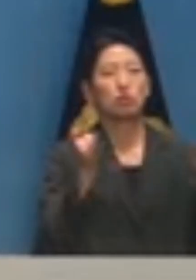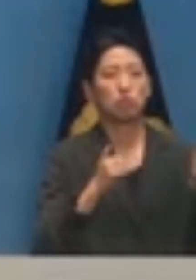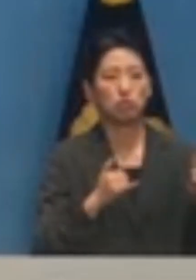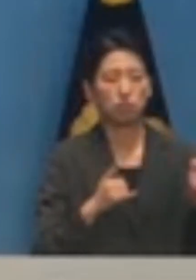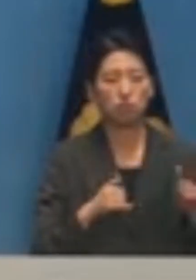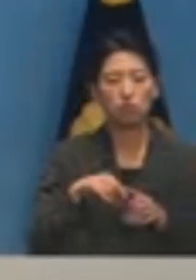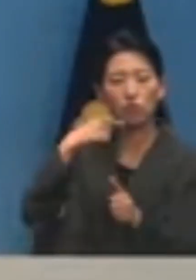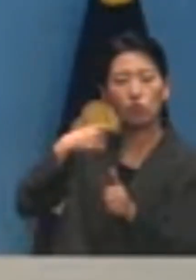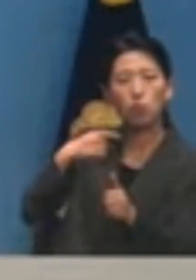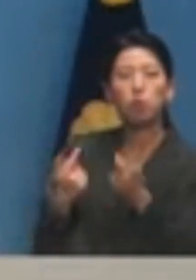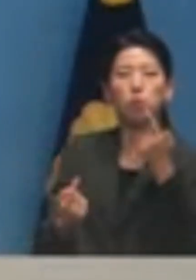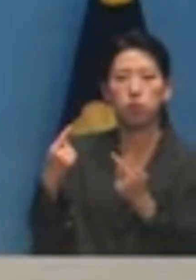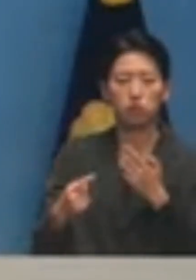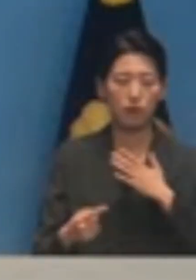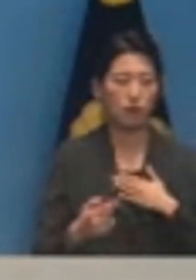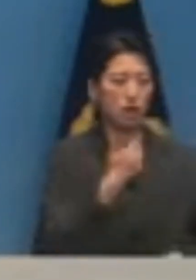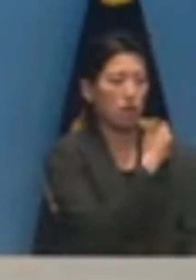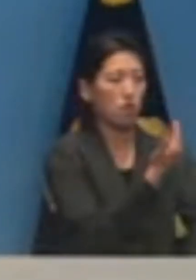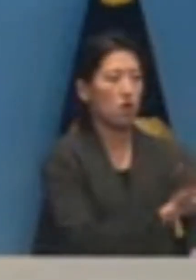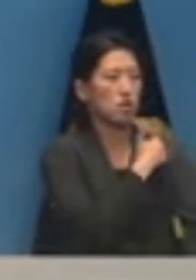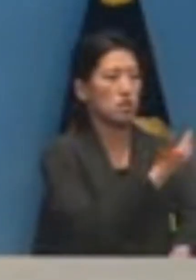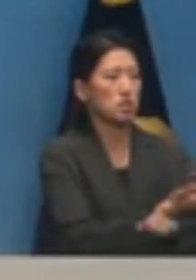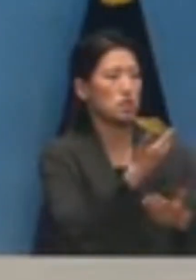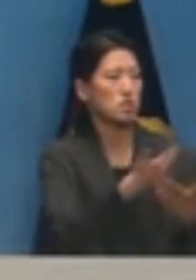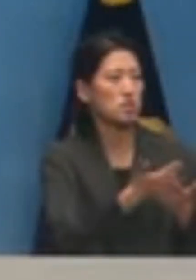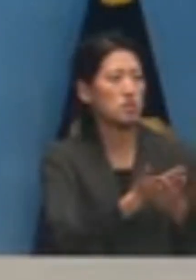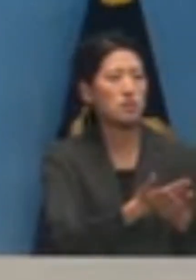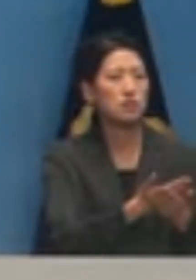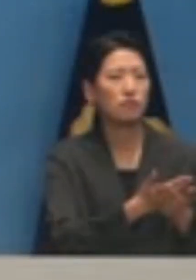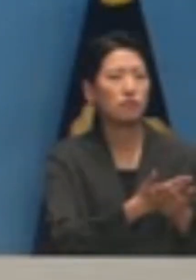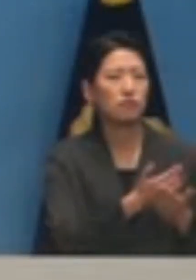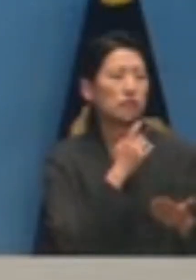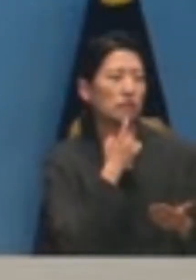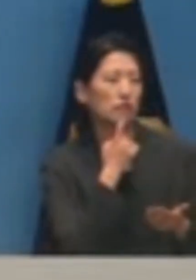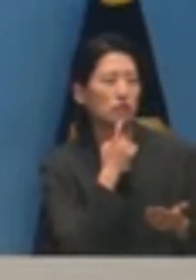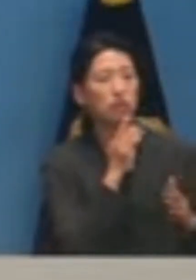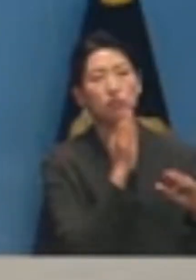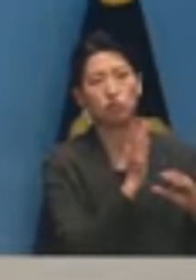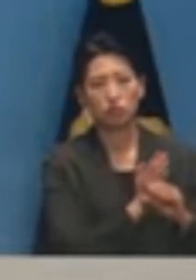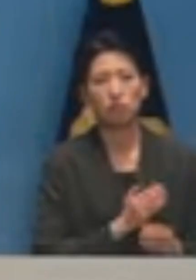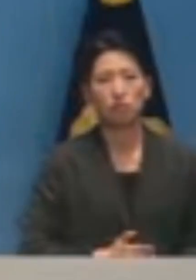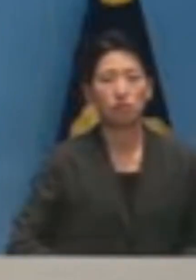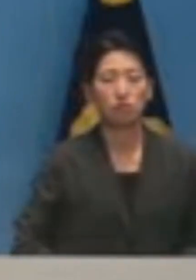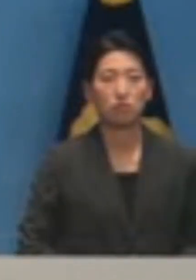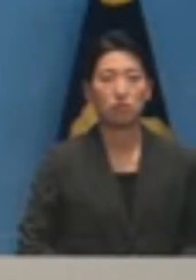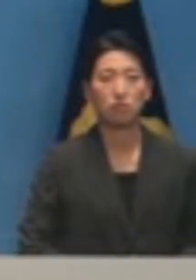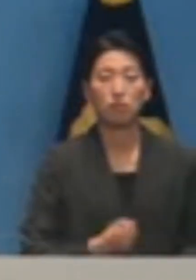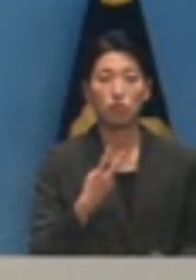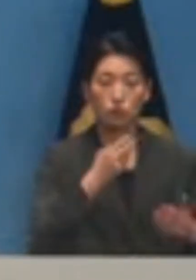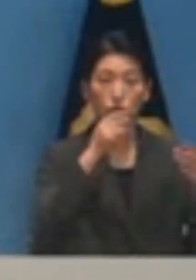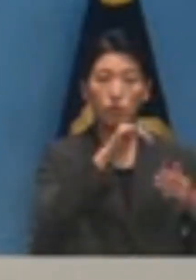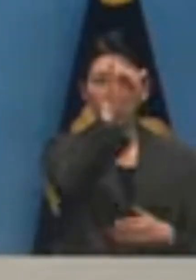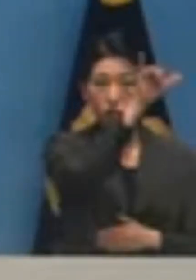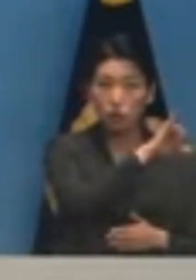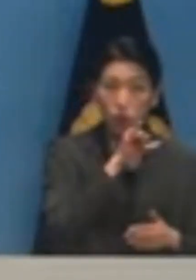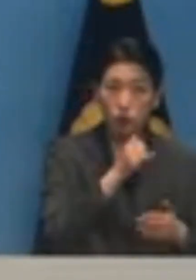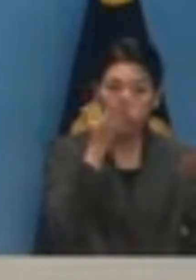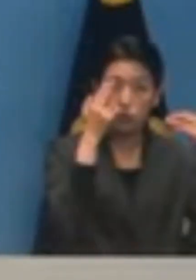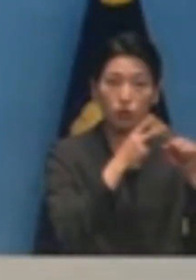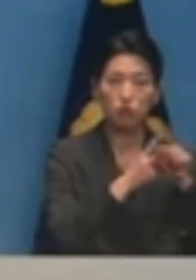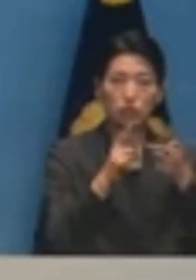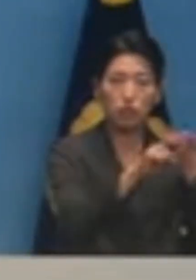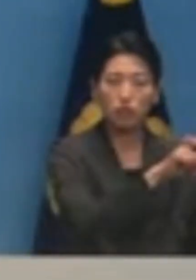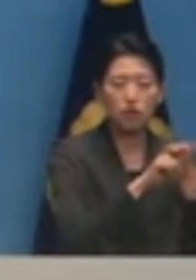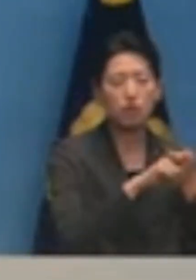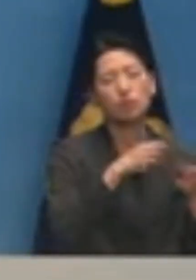교육의 도리보다는 자신들의 권리만을 주장하는 지경에 이르렀습니다. 또한 전교조의 문제는 하루 이틀의 문제가